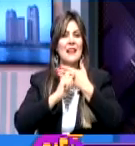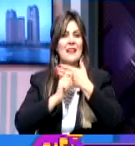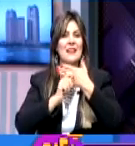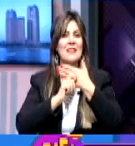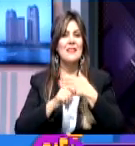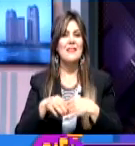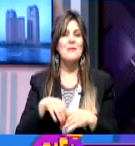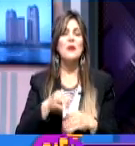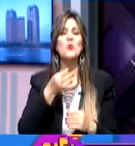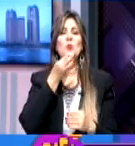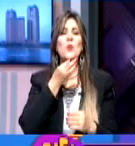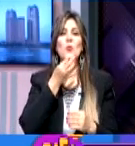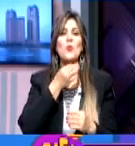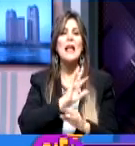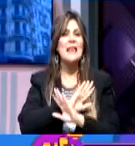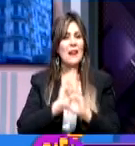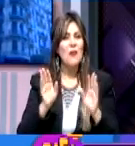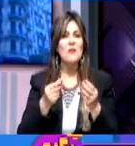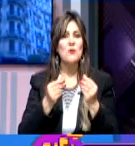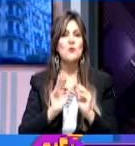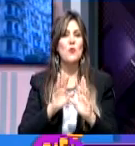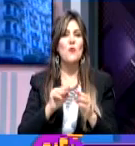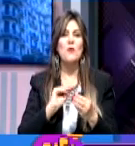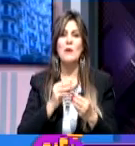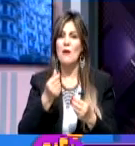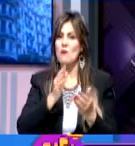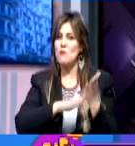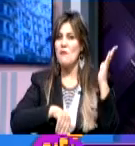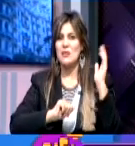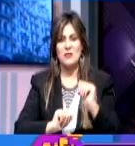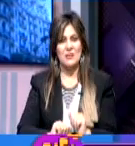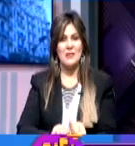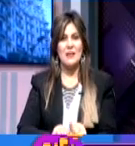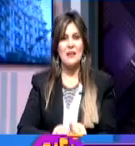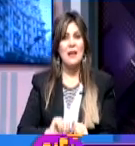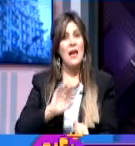جدا جدا، وفي نوع فيهم مجاني بيساعدوا يعني في الدوله. هل في وظائف